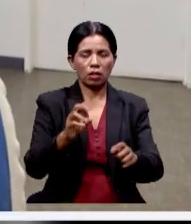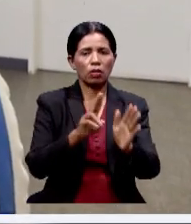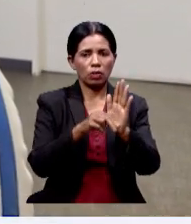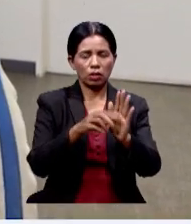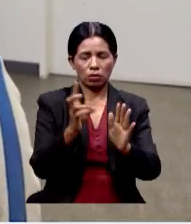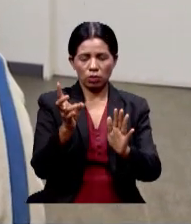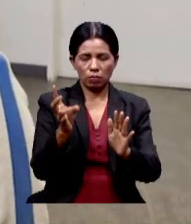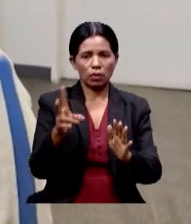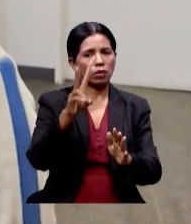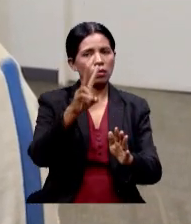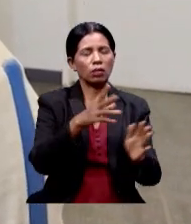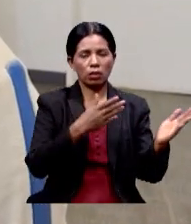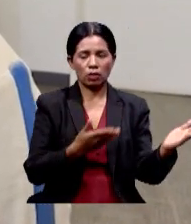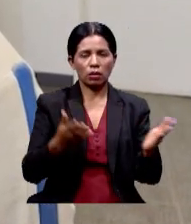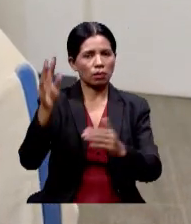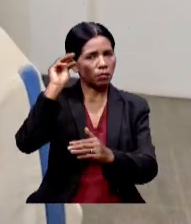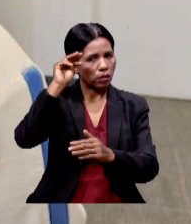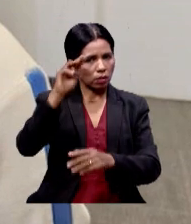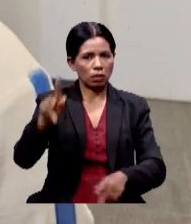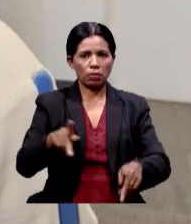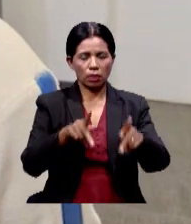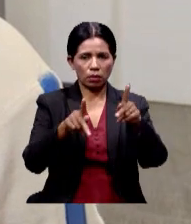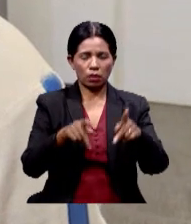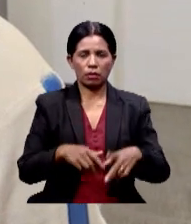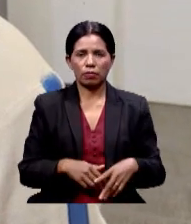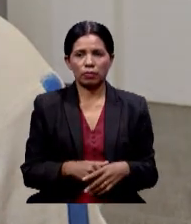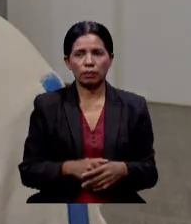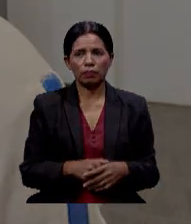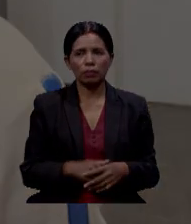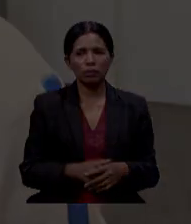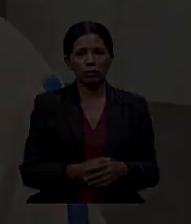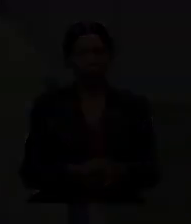rua, hafoin engkaminya ba Ministeru Publiko. João Carlos Marito da Costa, ZMN.